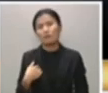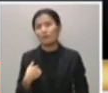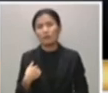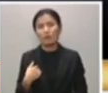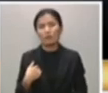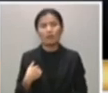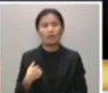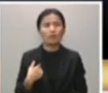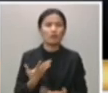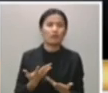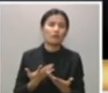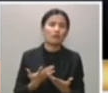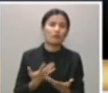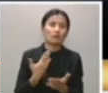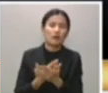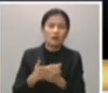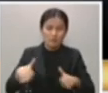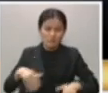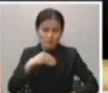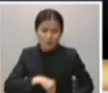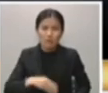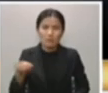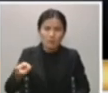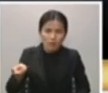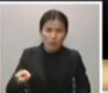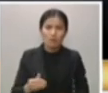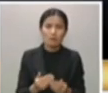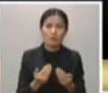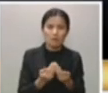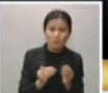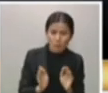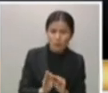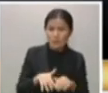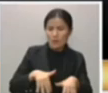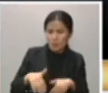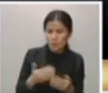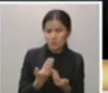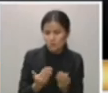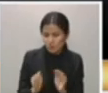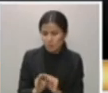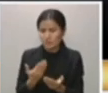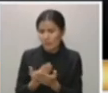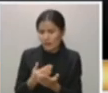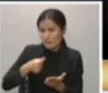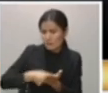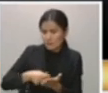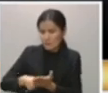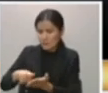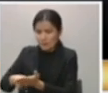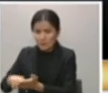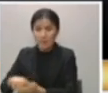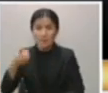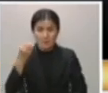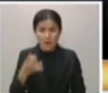ท่านทำให้ครัวเรือนเป็นหนี้มีสัดส่วนต่อรายได้สูงถึ